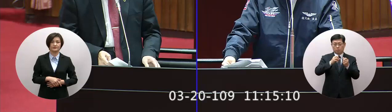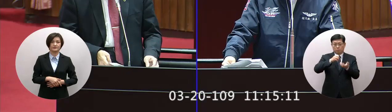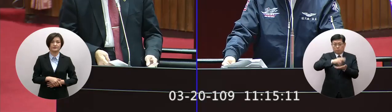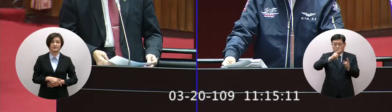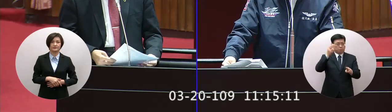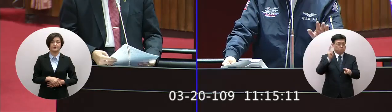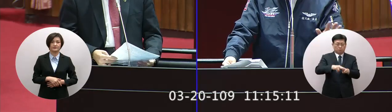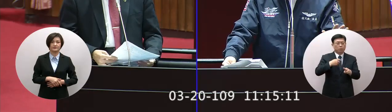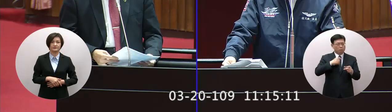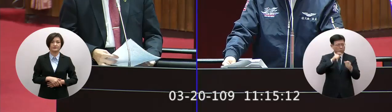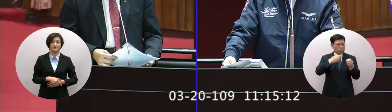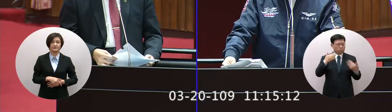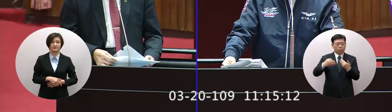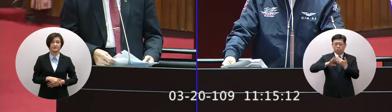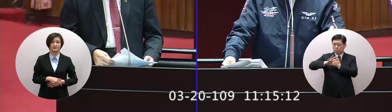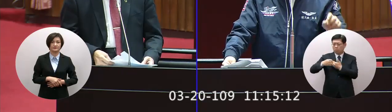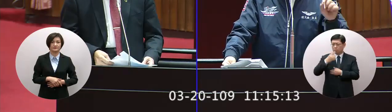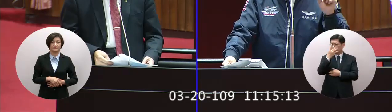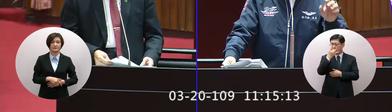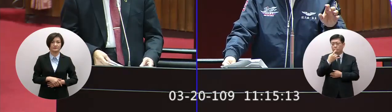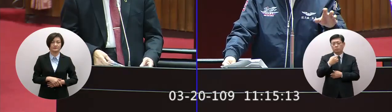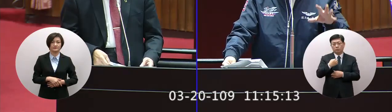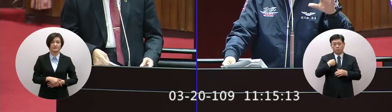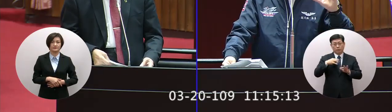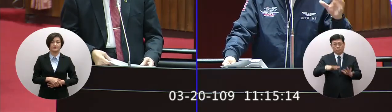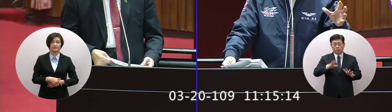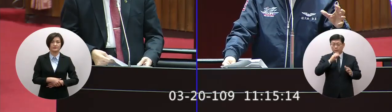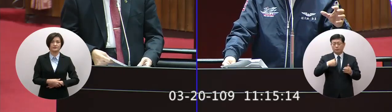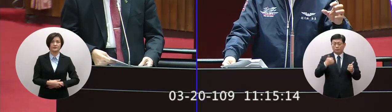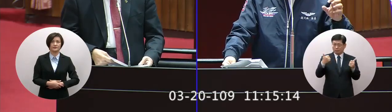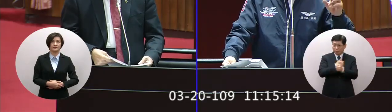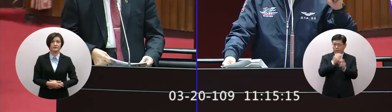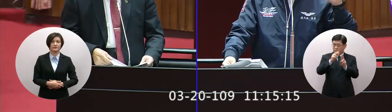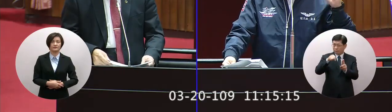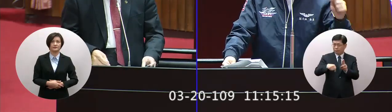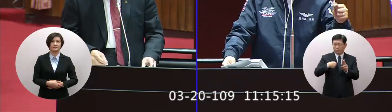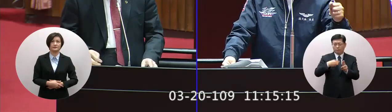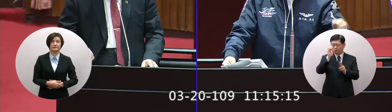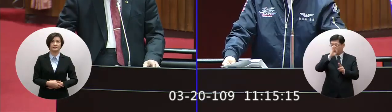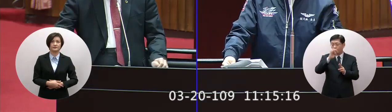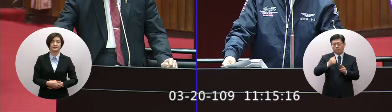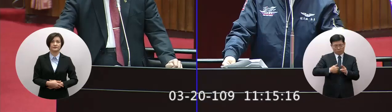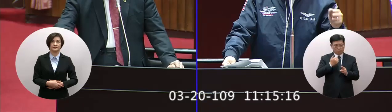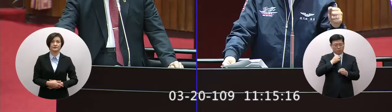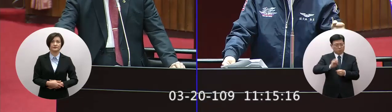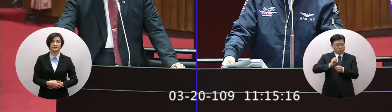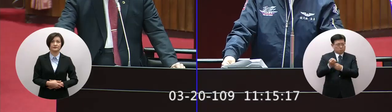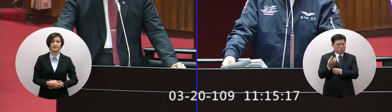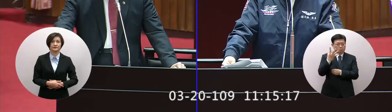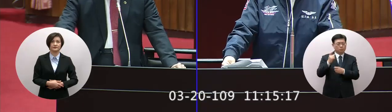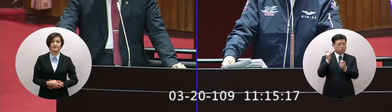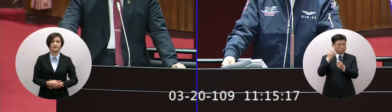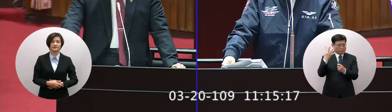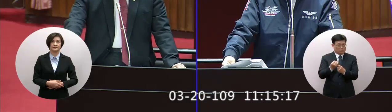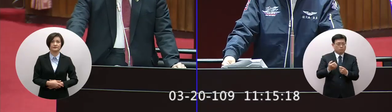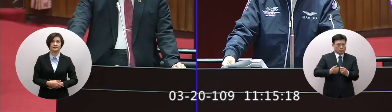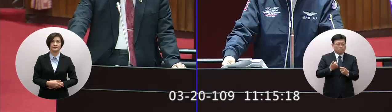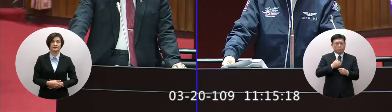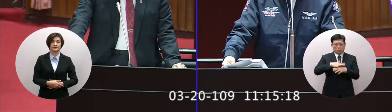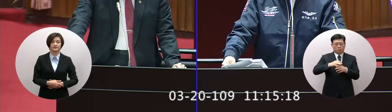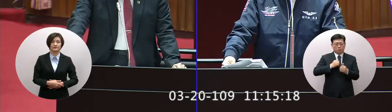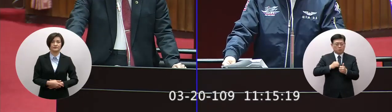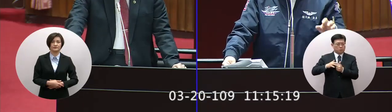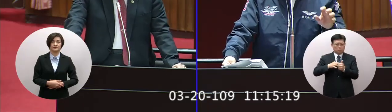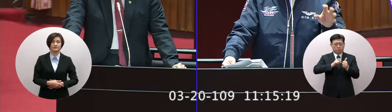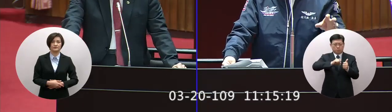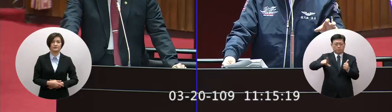园的宏观目标，这是其他国家做不到的。所以我们在替代能源的部分，其实我们是大幅的增长，会在这几年里面其实领先各